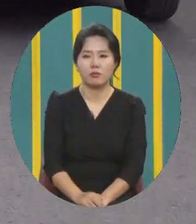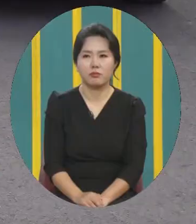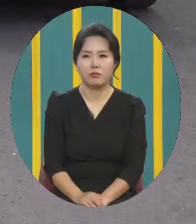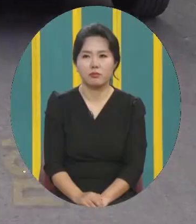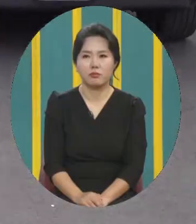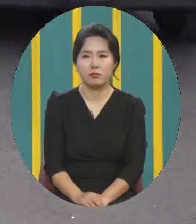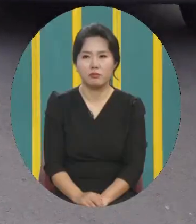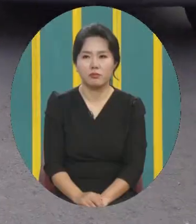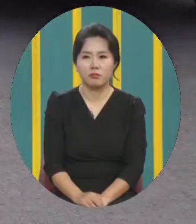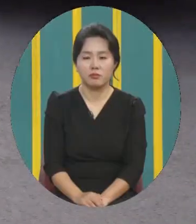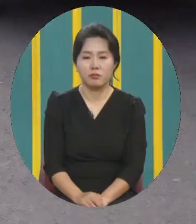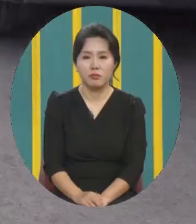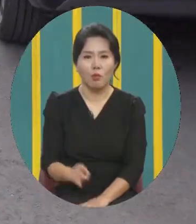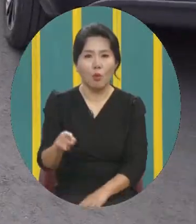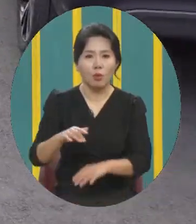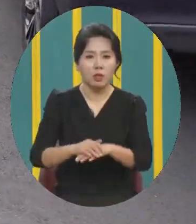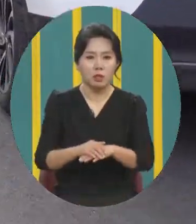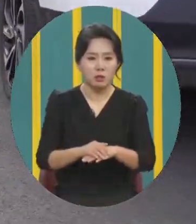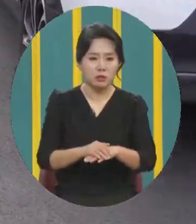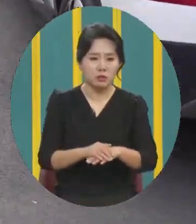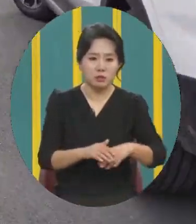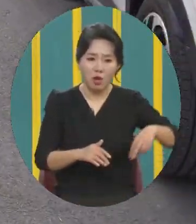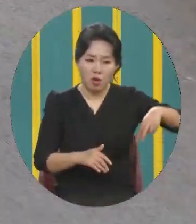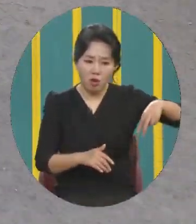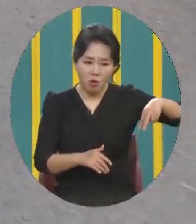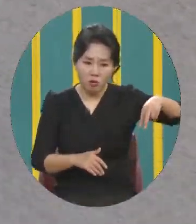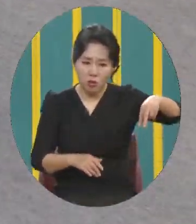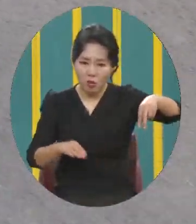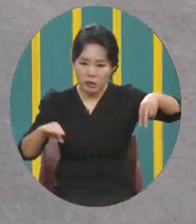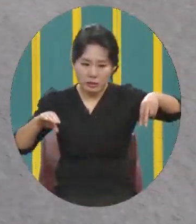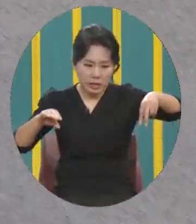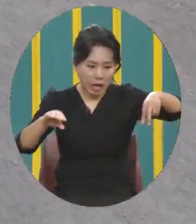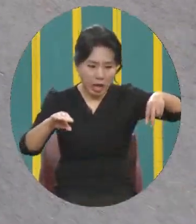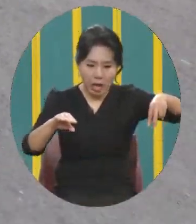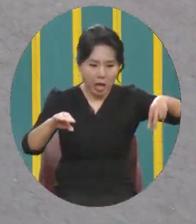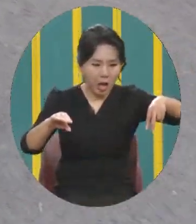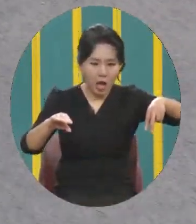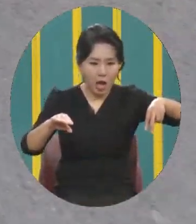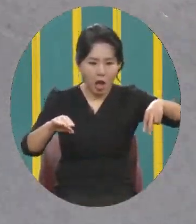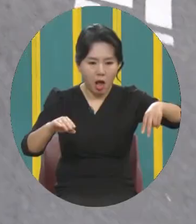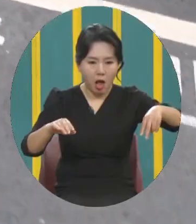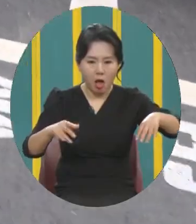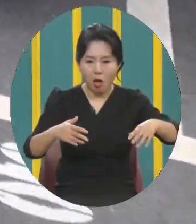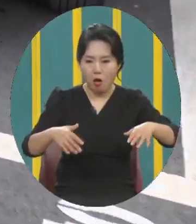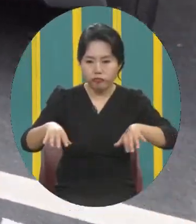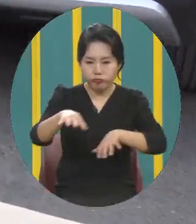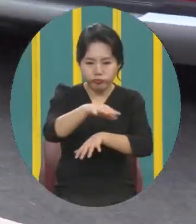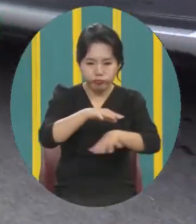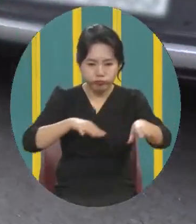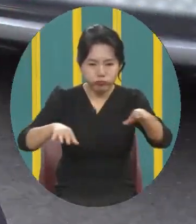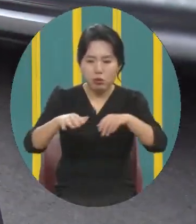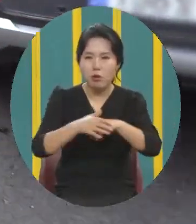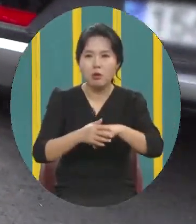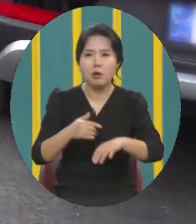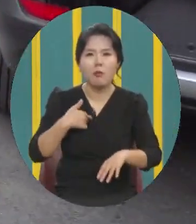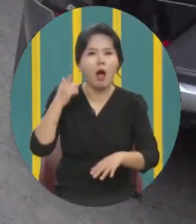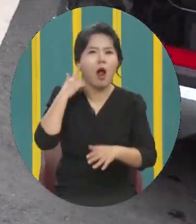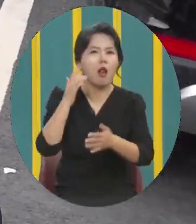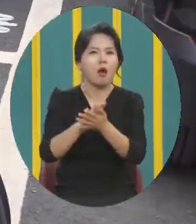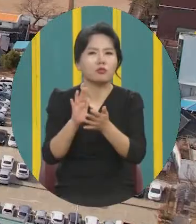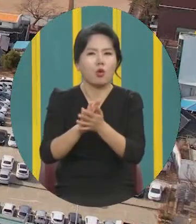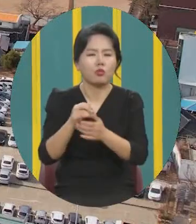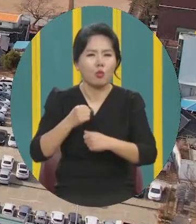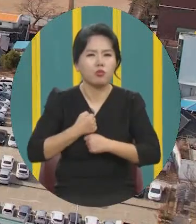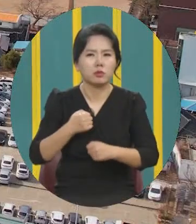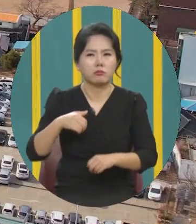보도와 차도의 구별이 없어 수시로 드나드는 차량을 알아서 피해가야 합니다. 이렇게 힘들고